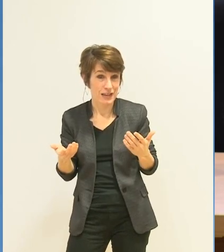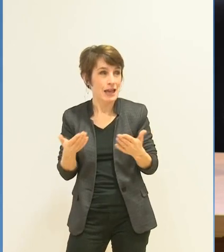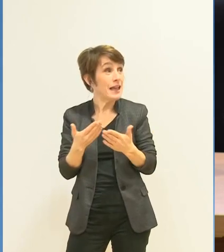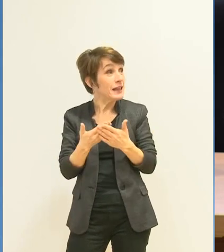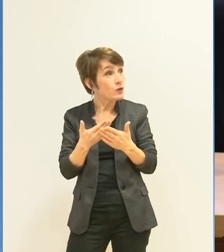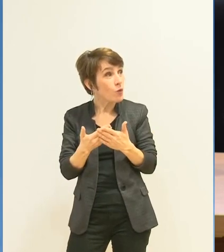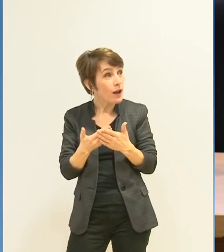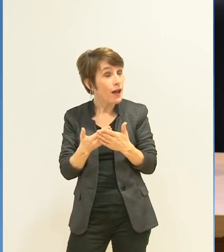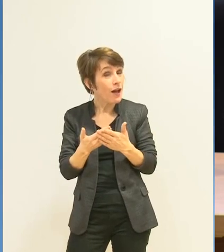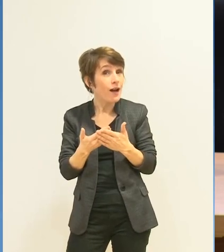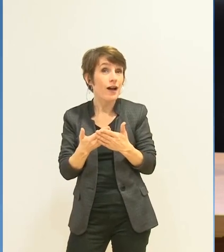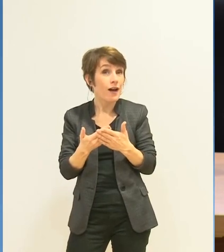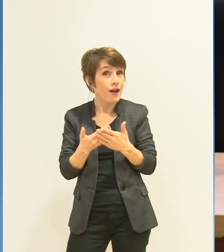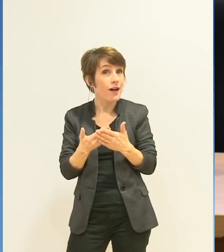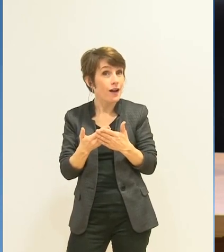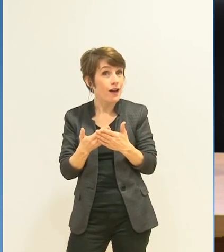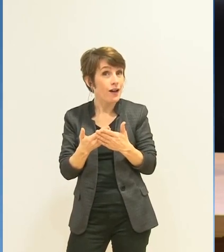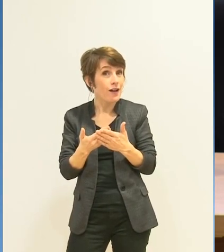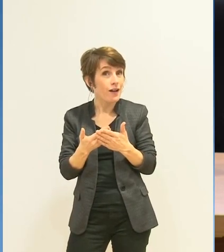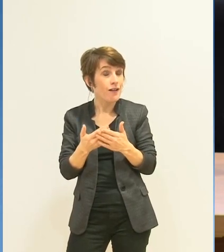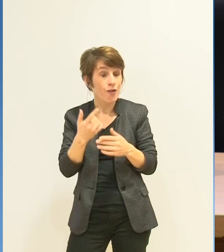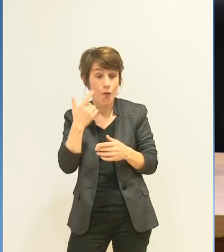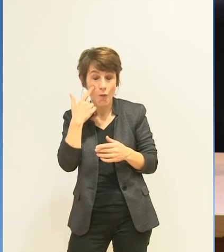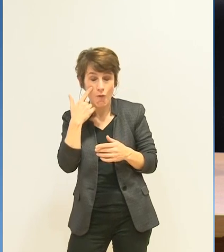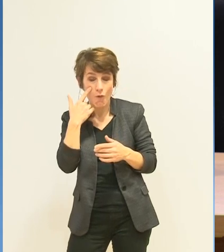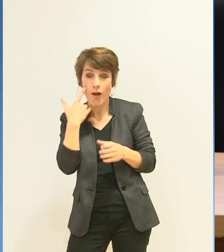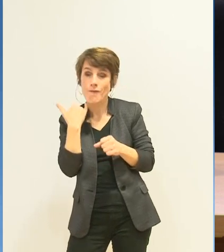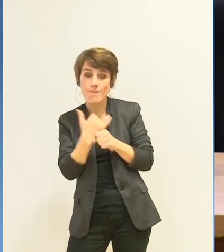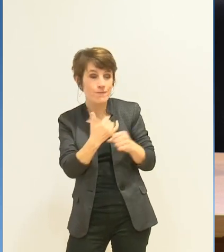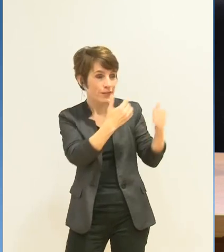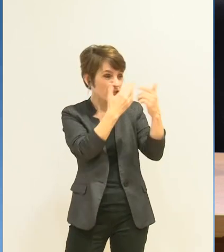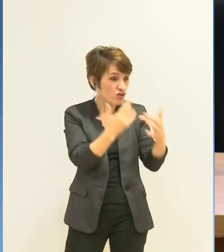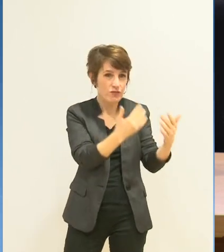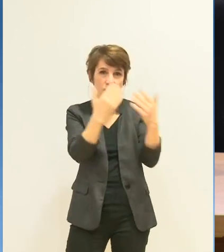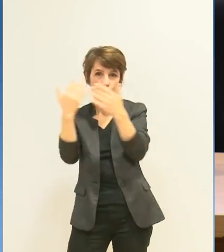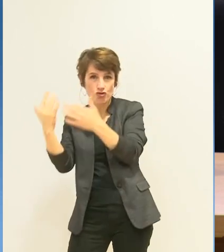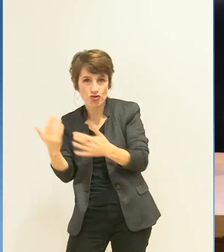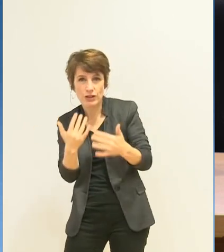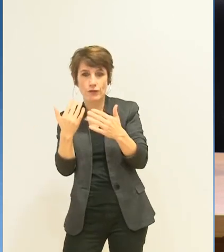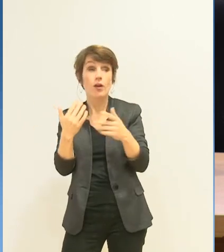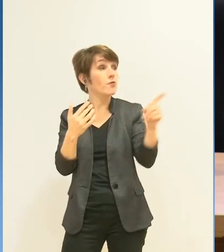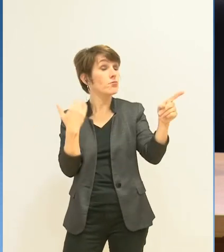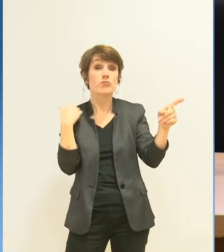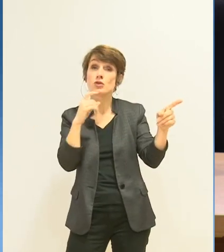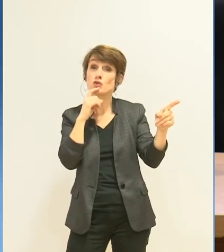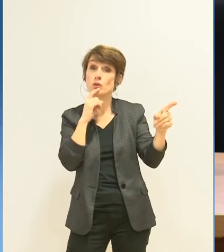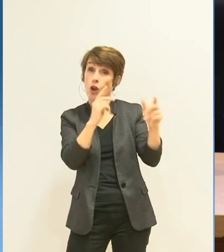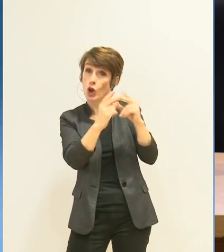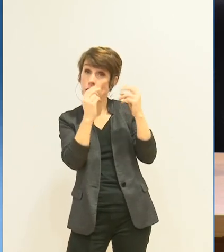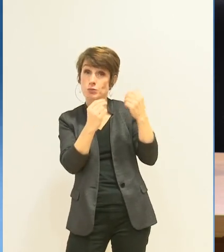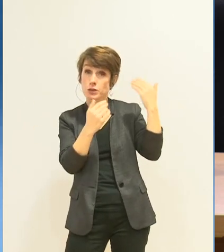faut bien noter ces chiffres qui ont d'ailleurs été pointé notamment